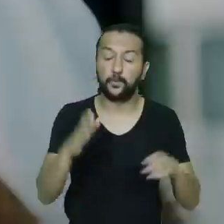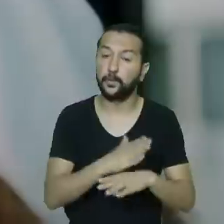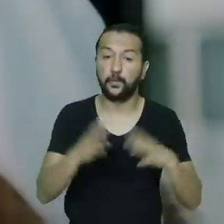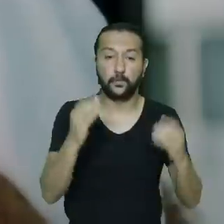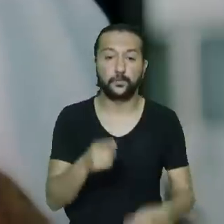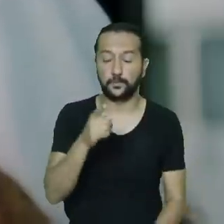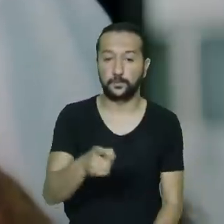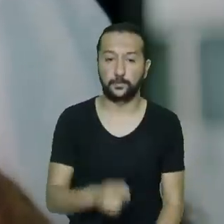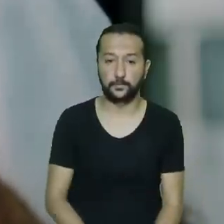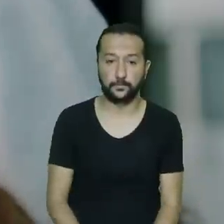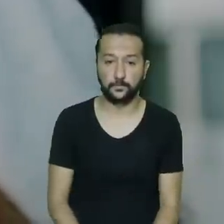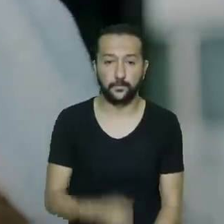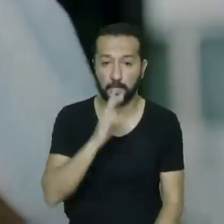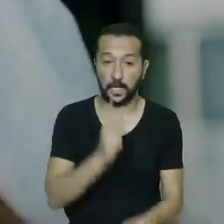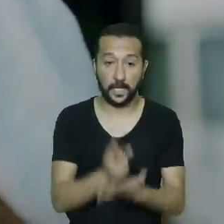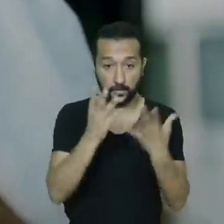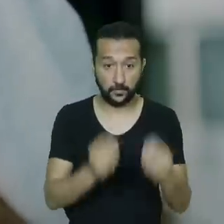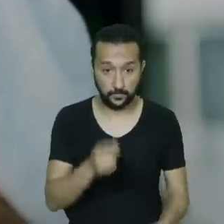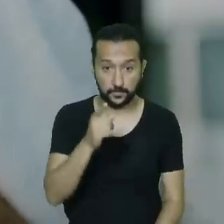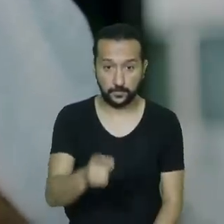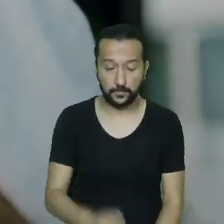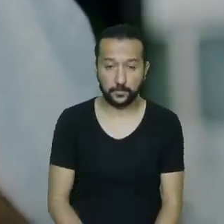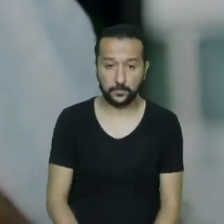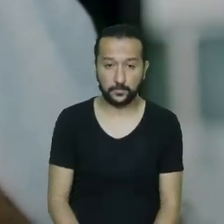ne olacak? Bir karara vardın mı?